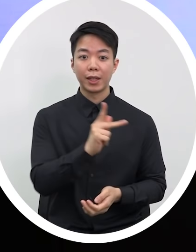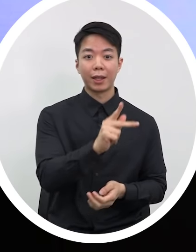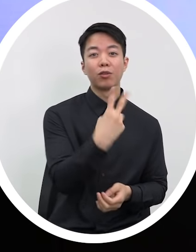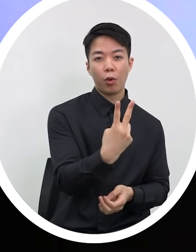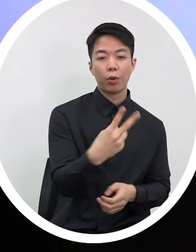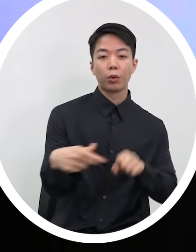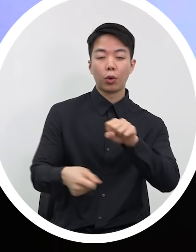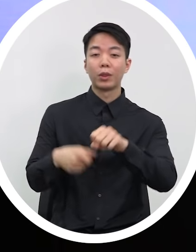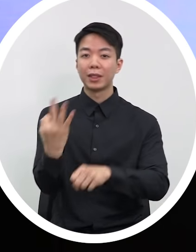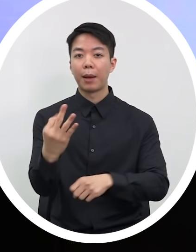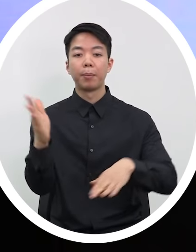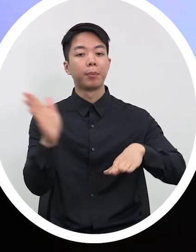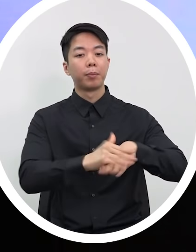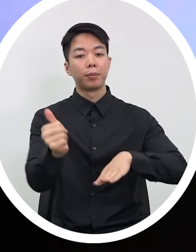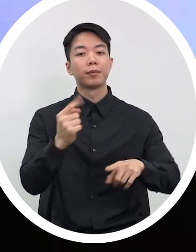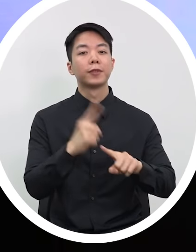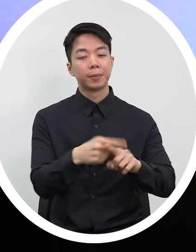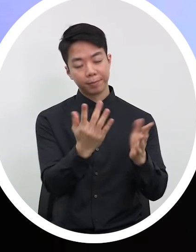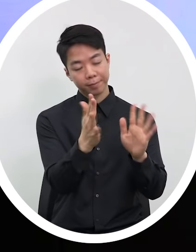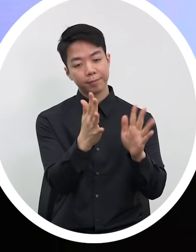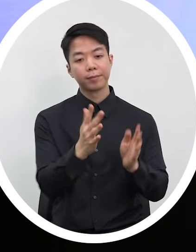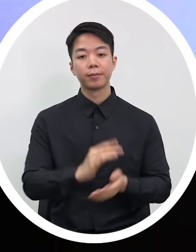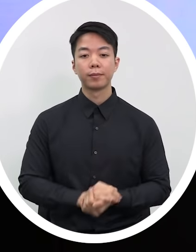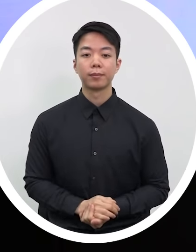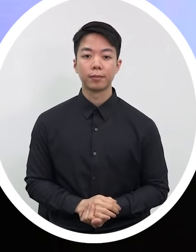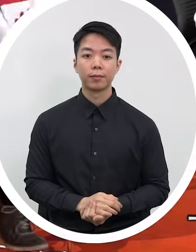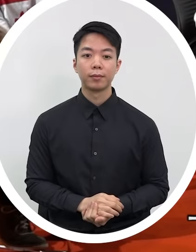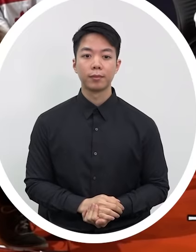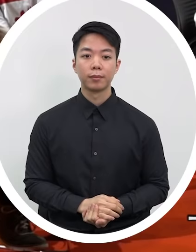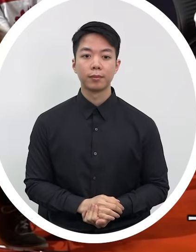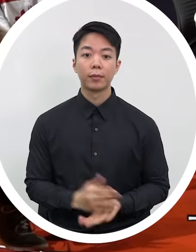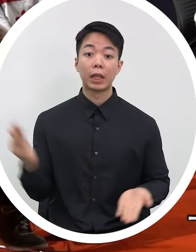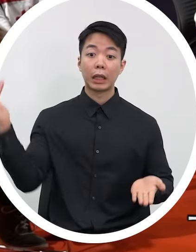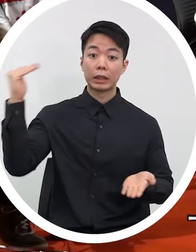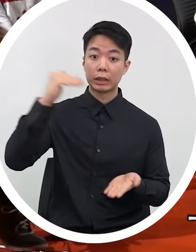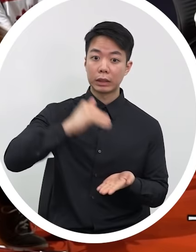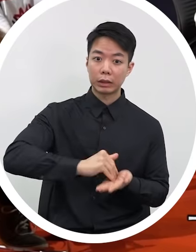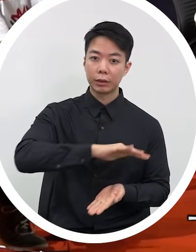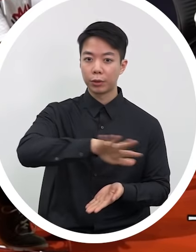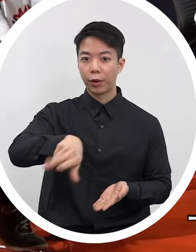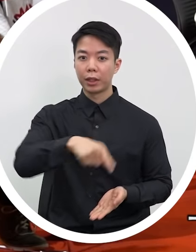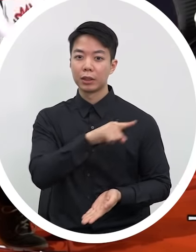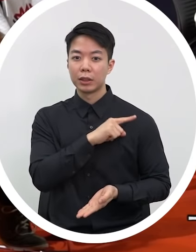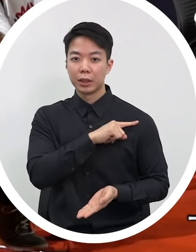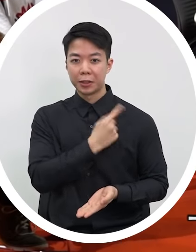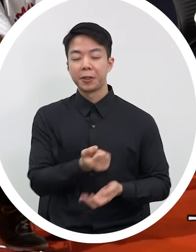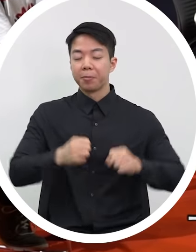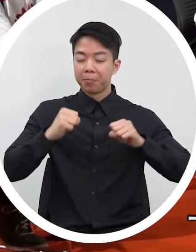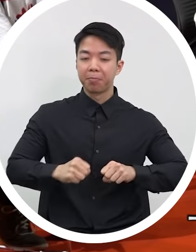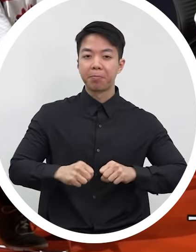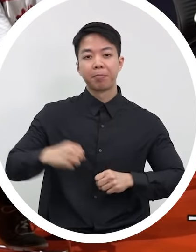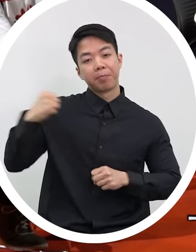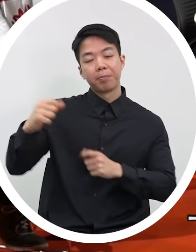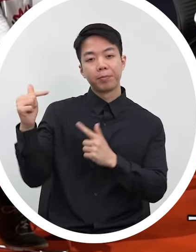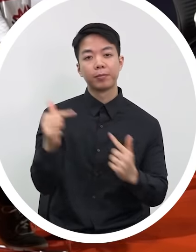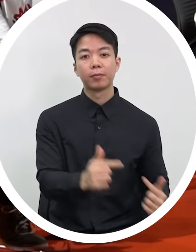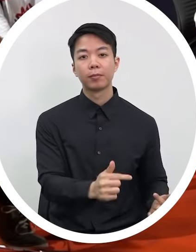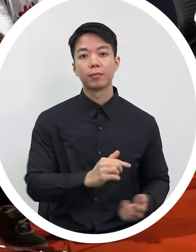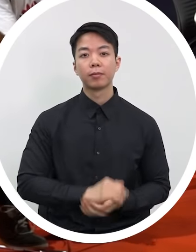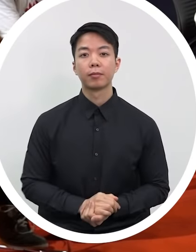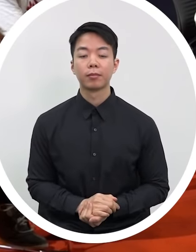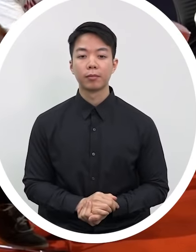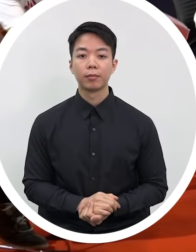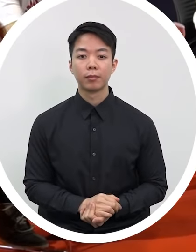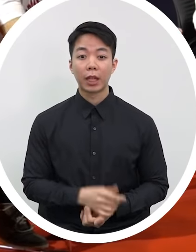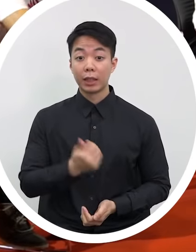銀三銅的佳績，實在可喜可賀。一直以來他們傳來不屈不撓的精神和毅力，